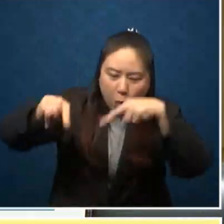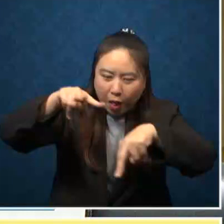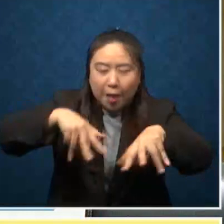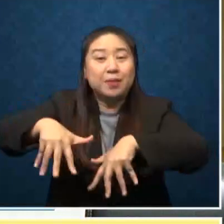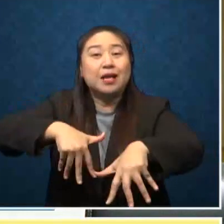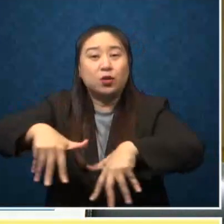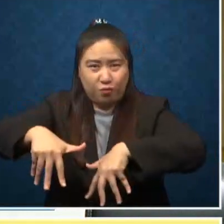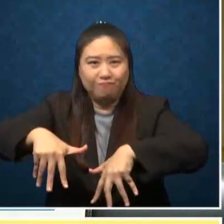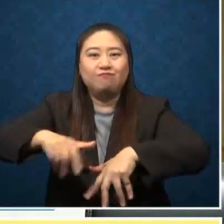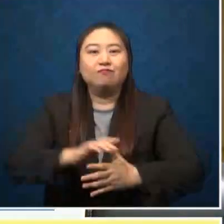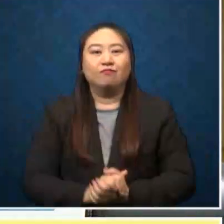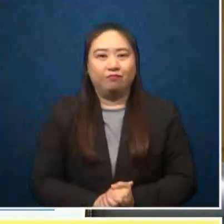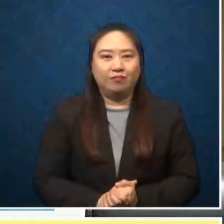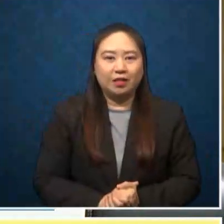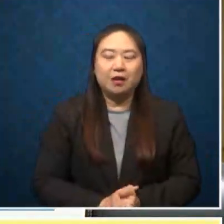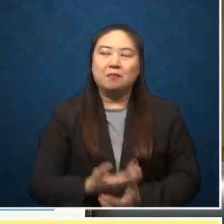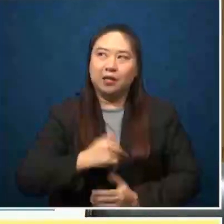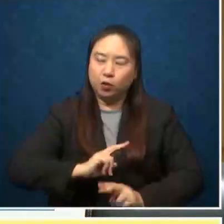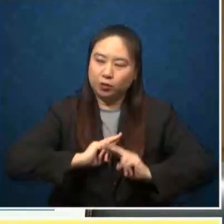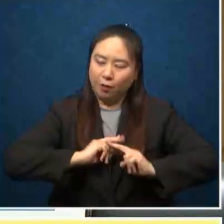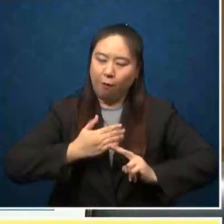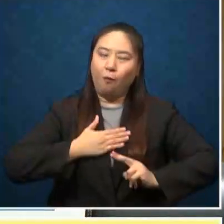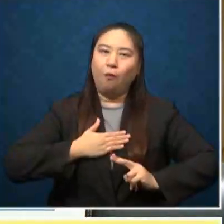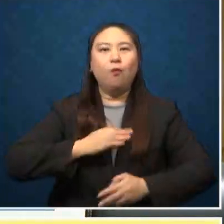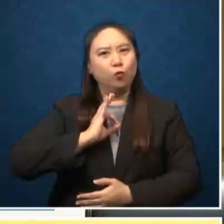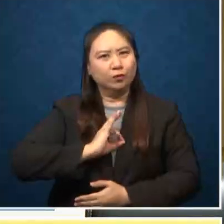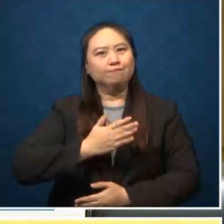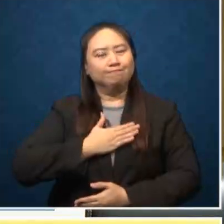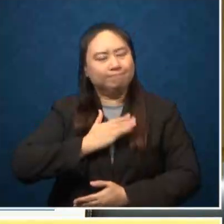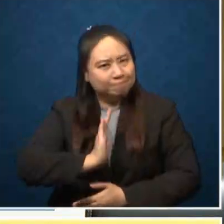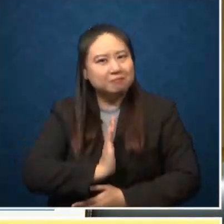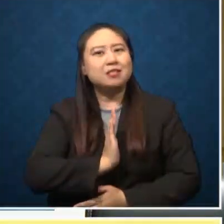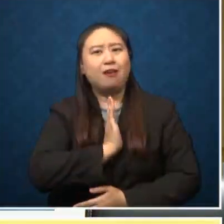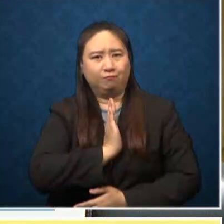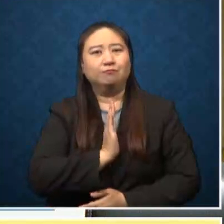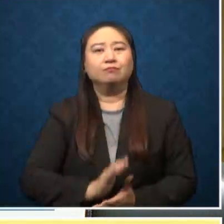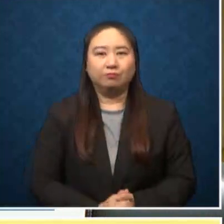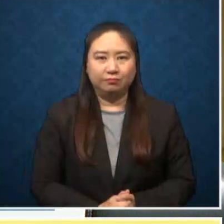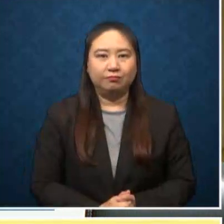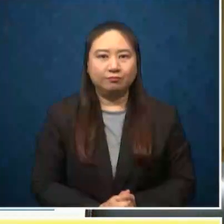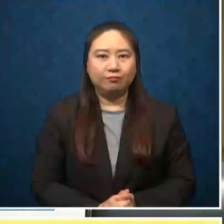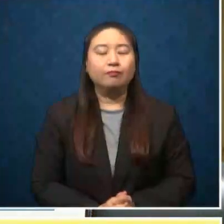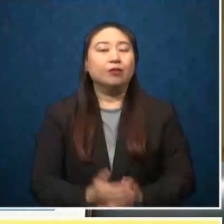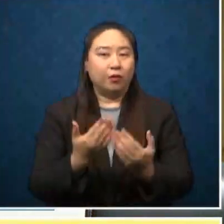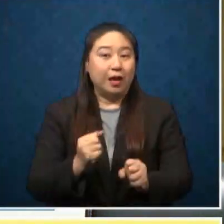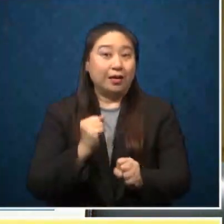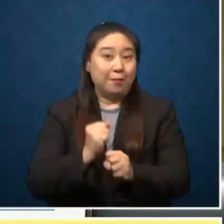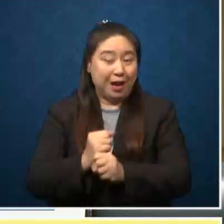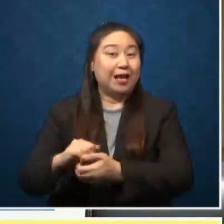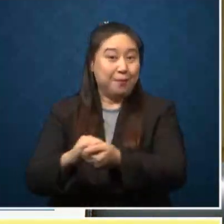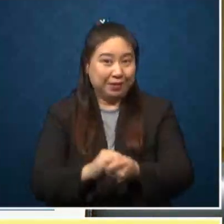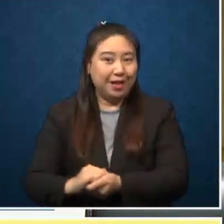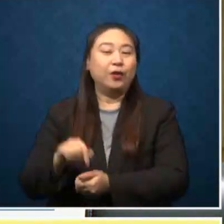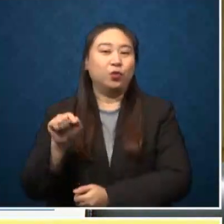ประชาชนในหมู่บ้านเขาจะมีความรู้สึกเป็นเกียรติมีศักดิ์ศรีนะครับงั้นการประสานงานตรงจุดนี้ผมคิดว่า